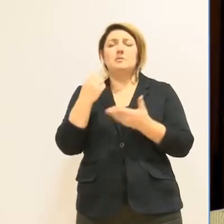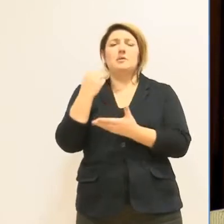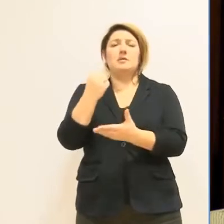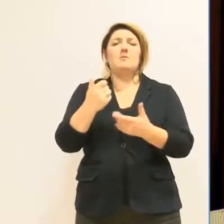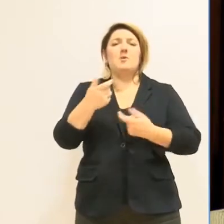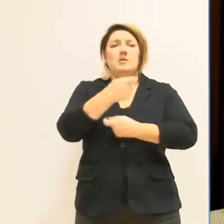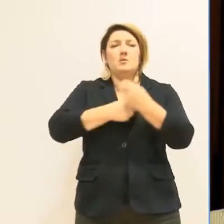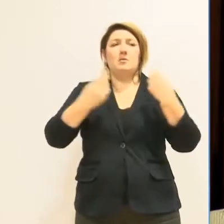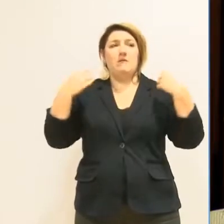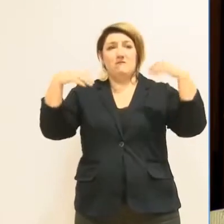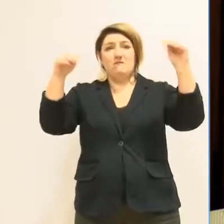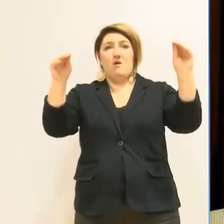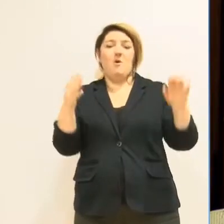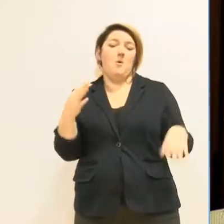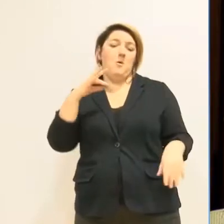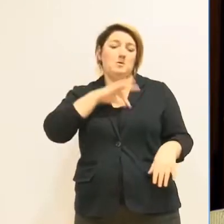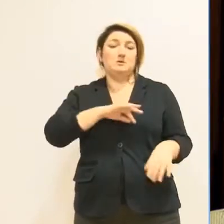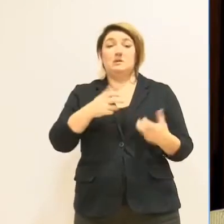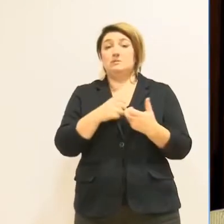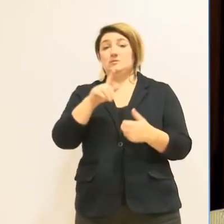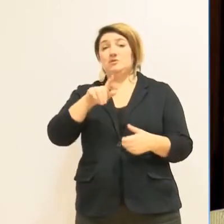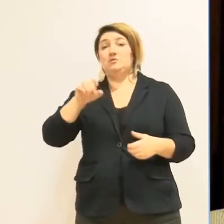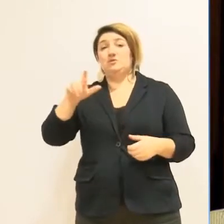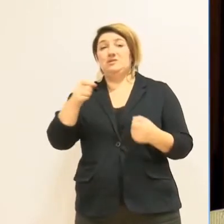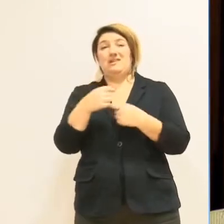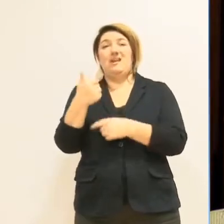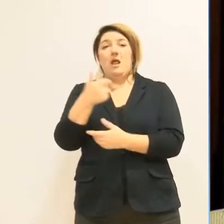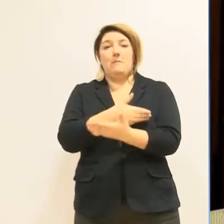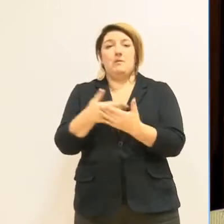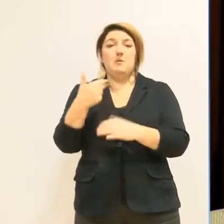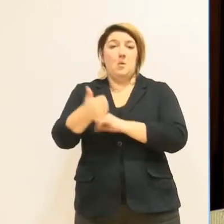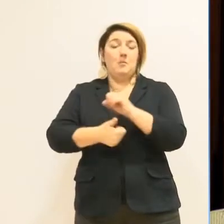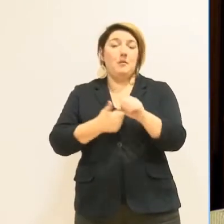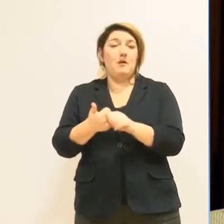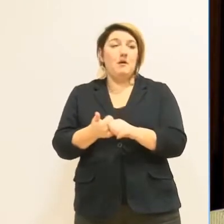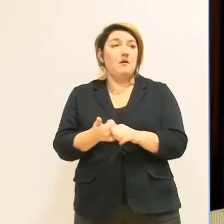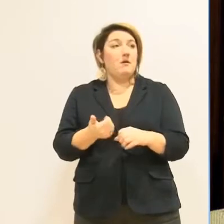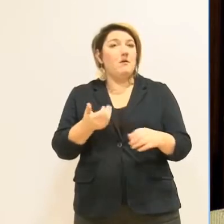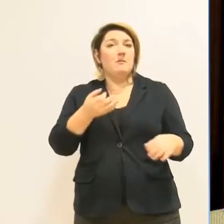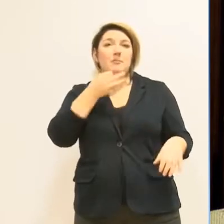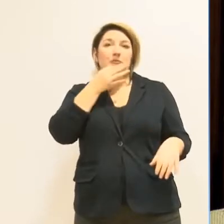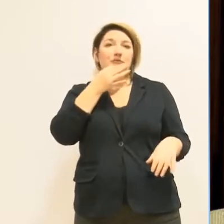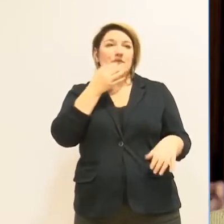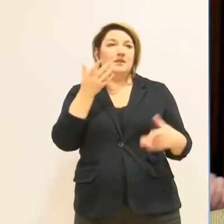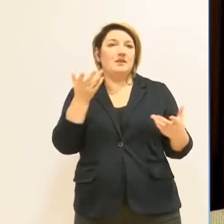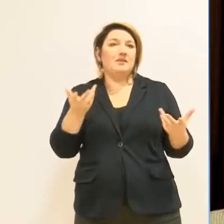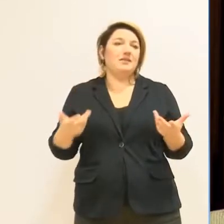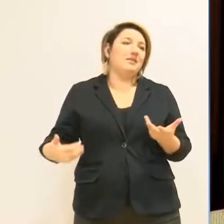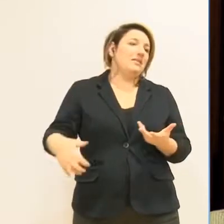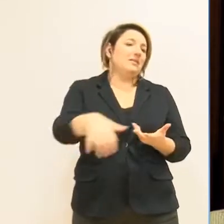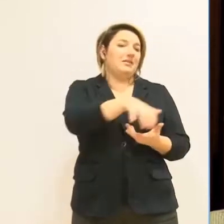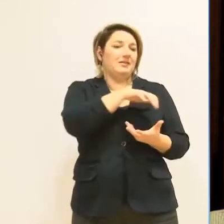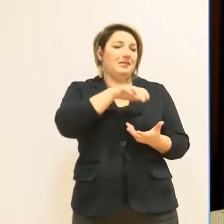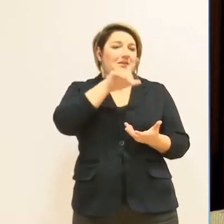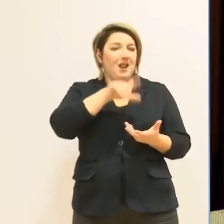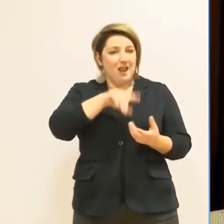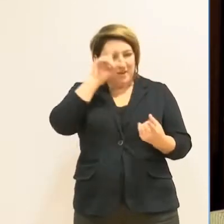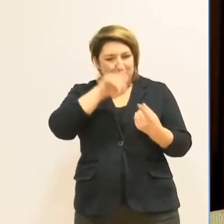ville. Pour rappel, GEG, c'est 1 million par an, pour nous présenter un budget qui soit à l'heure de la